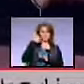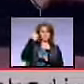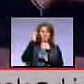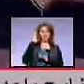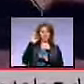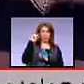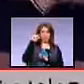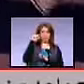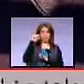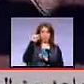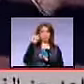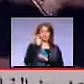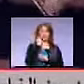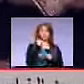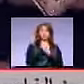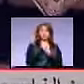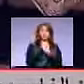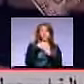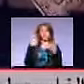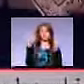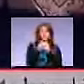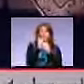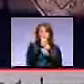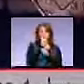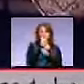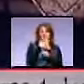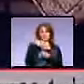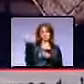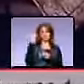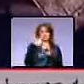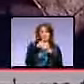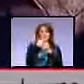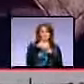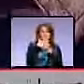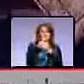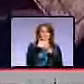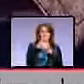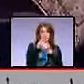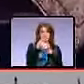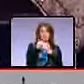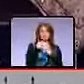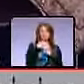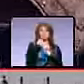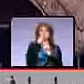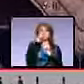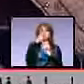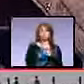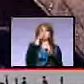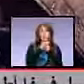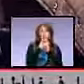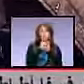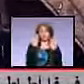وكانت اتفرجت عليه في مكتب الاستاذ يحيى العالم الله يرحمه. وانا كنت في اسكندريه مع صحابي ففوجئت